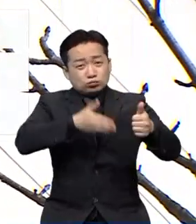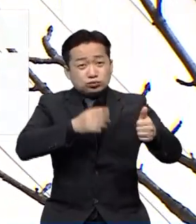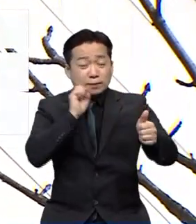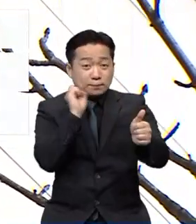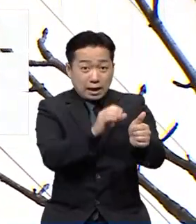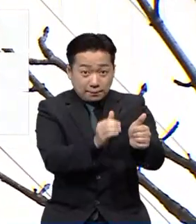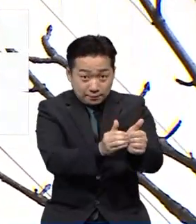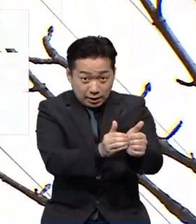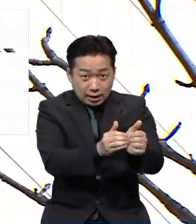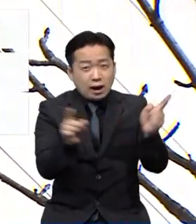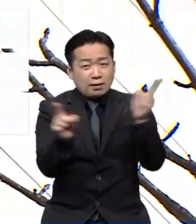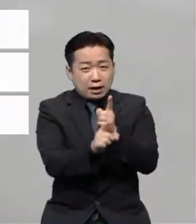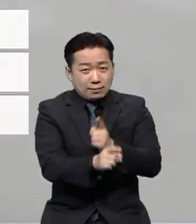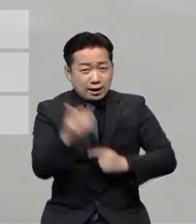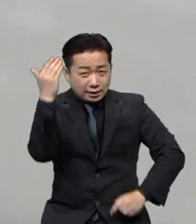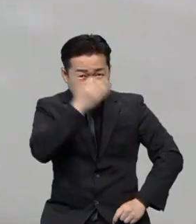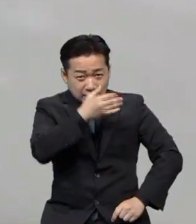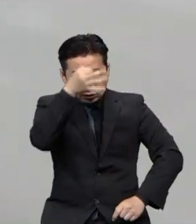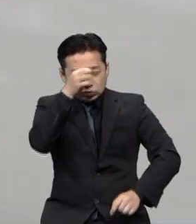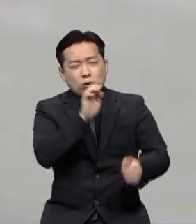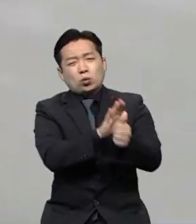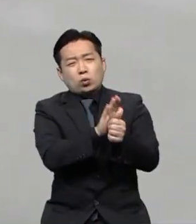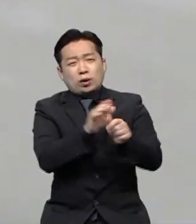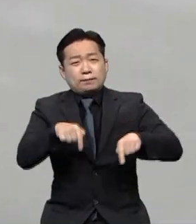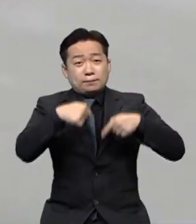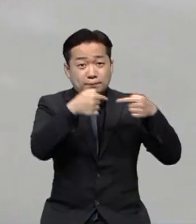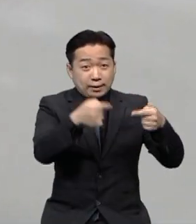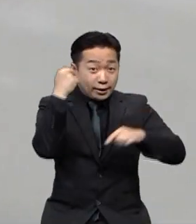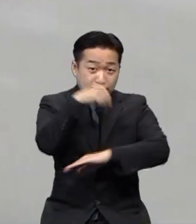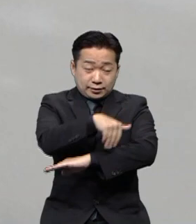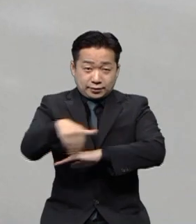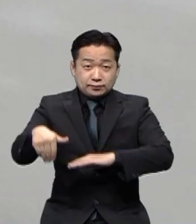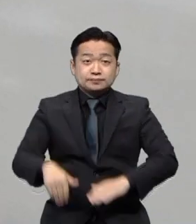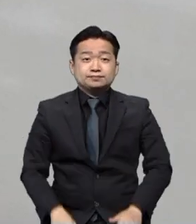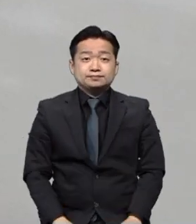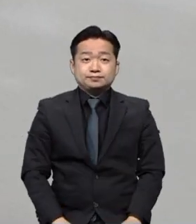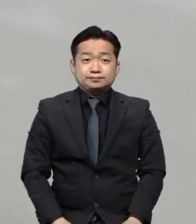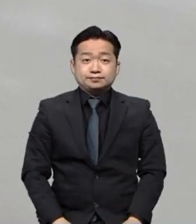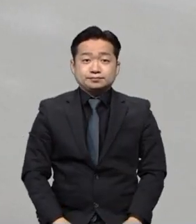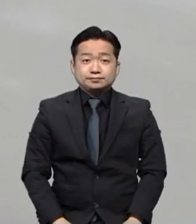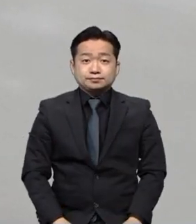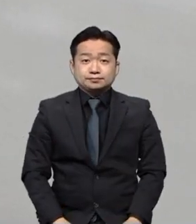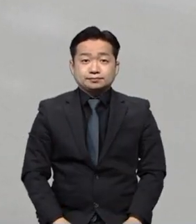주사기 품질 개선을 위해 기술 지원을 할 방침입니다. SBS 김영래입니다.